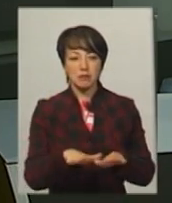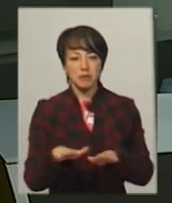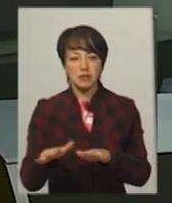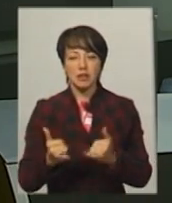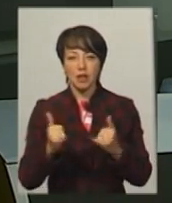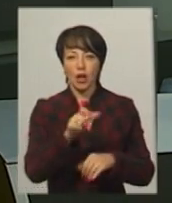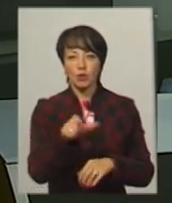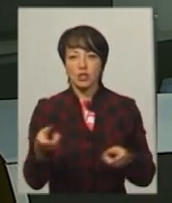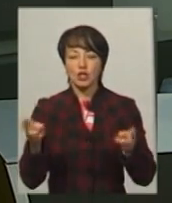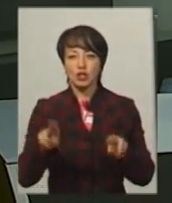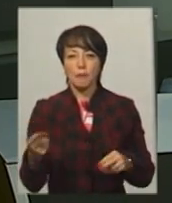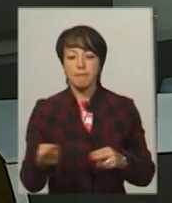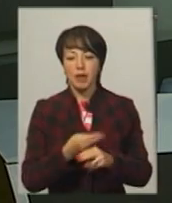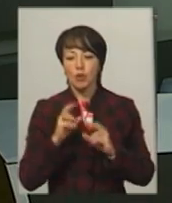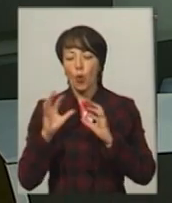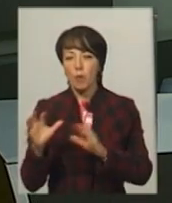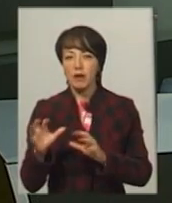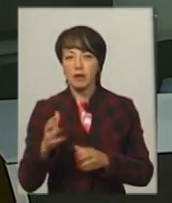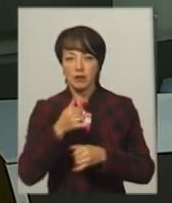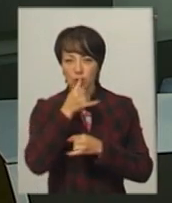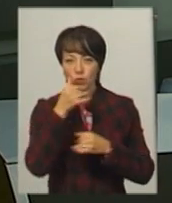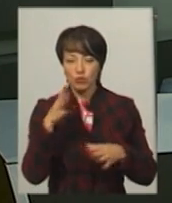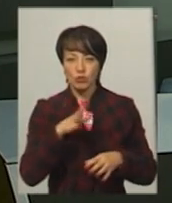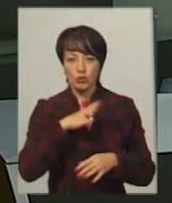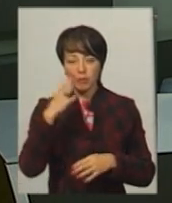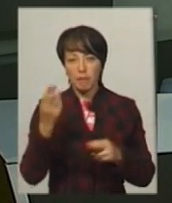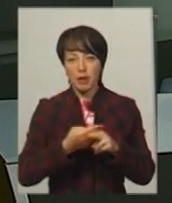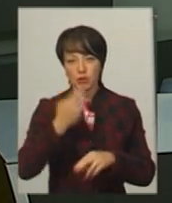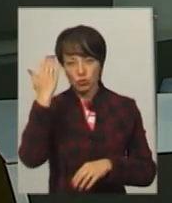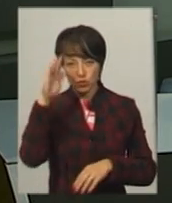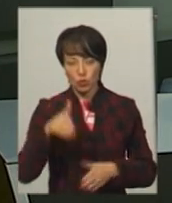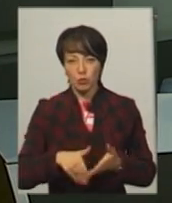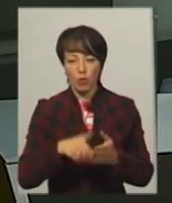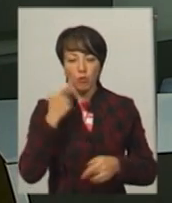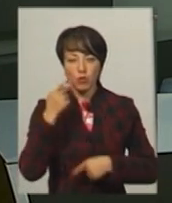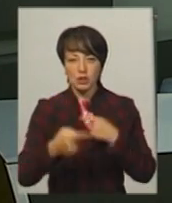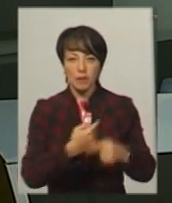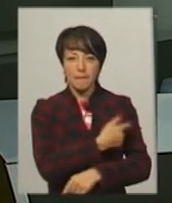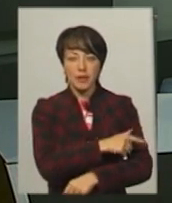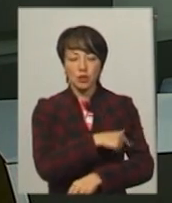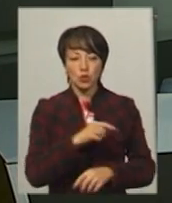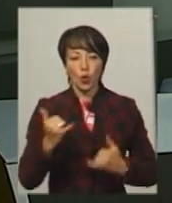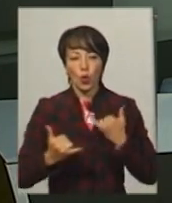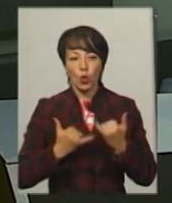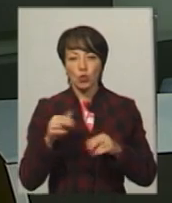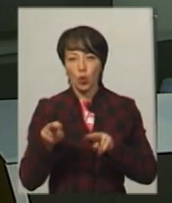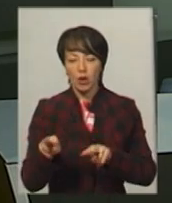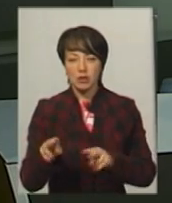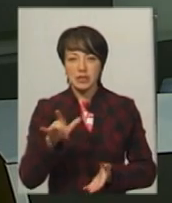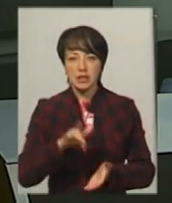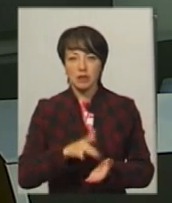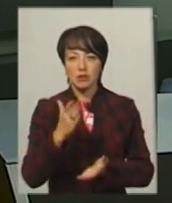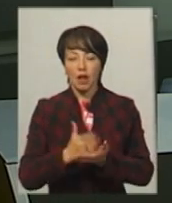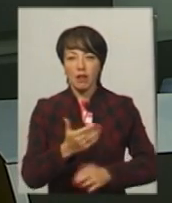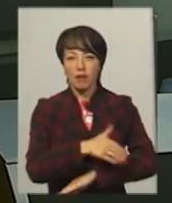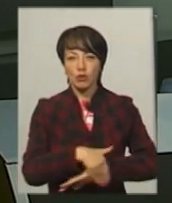для людей, які залишилися без опіки і не можуть обійтися без сторонньої допомоги та постійного медичного догляду. Центр розташовується на